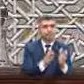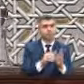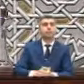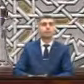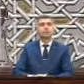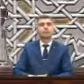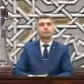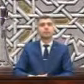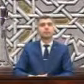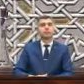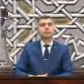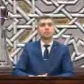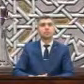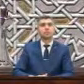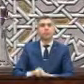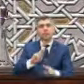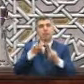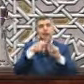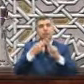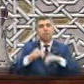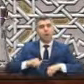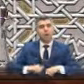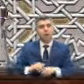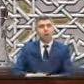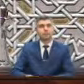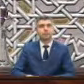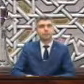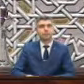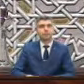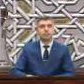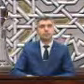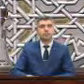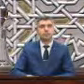اضافي؟ جاوب السيد الوزير.